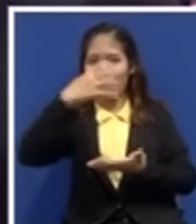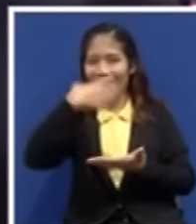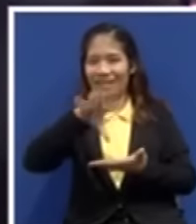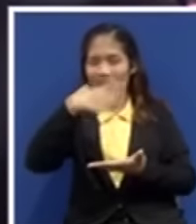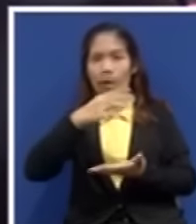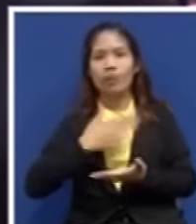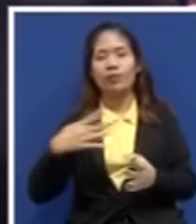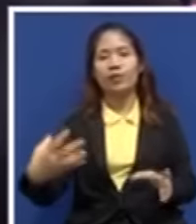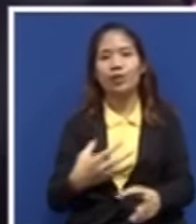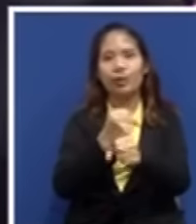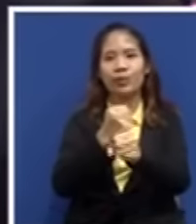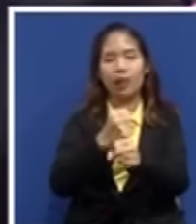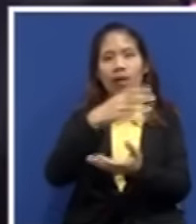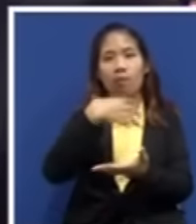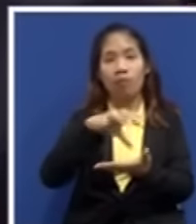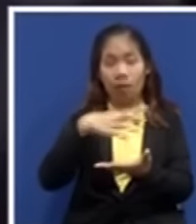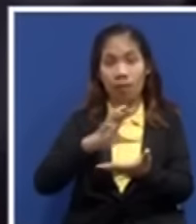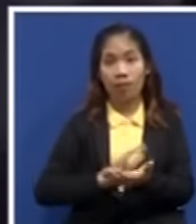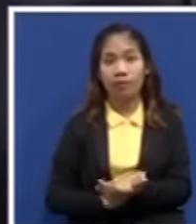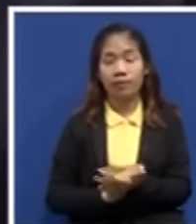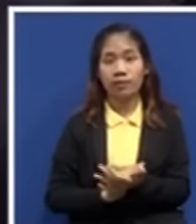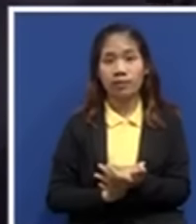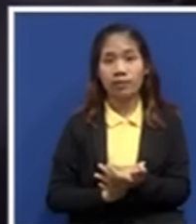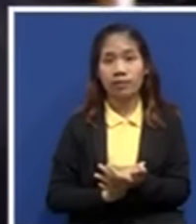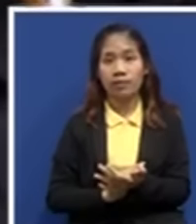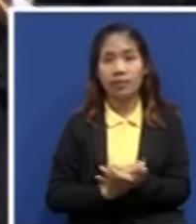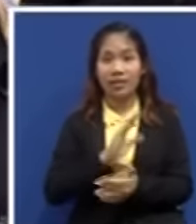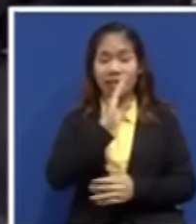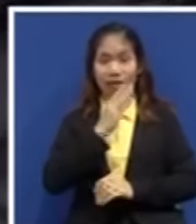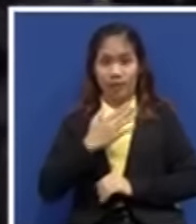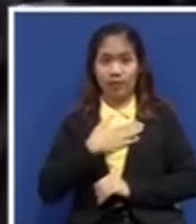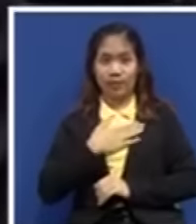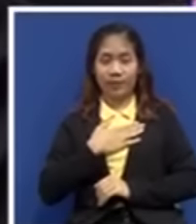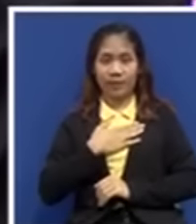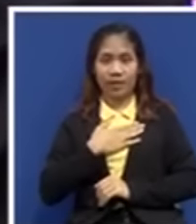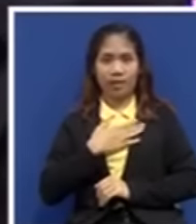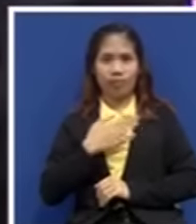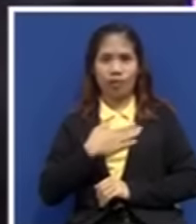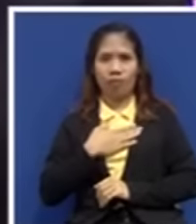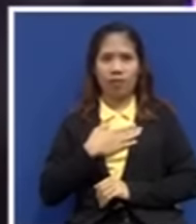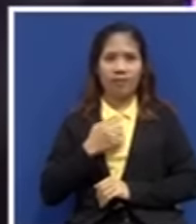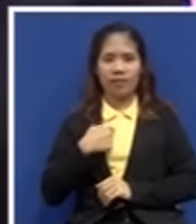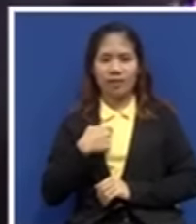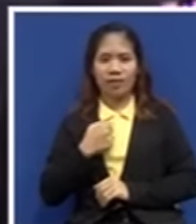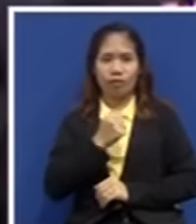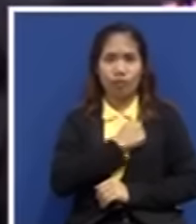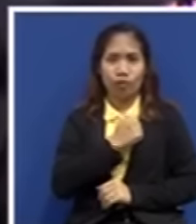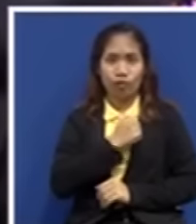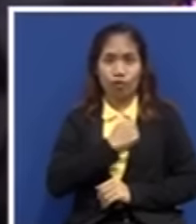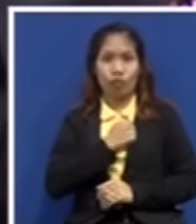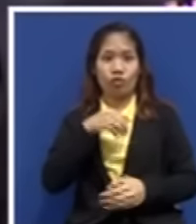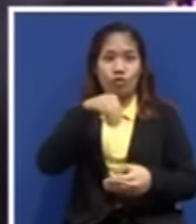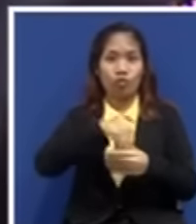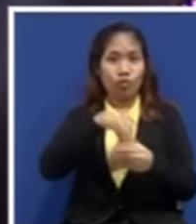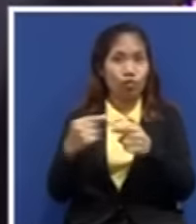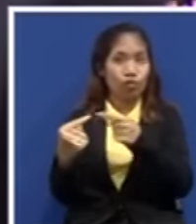ปอ๋อมันเป็นเช่นนี้เองนะครับนะถ้าเป็นผมเนี่ยผมไม่ด้าด้านเป็นต่อหรอกนะครับนะ